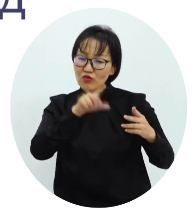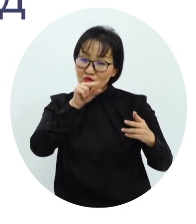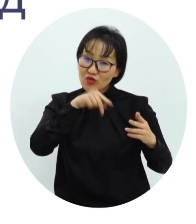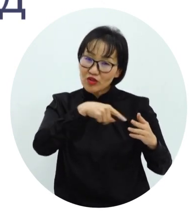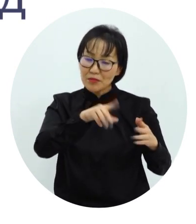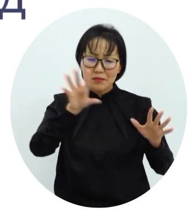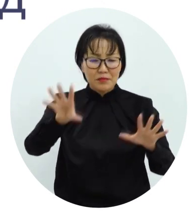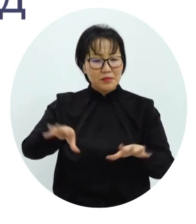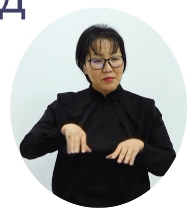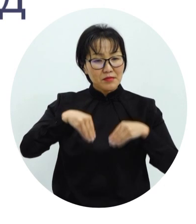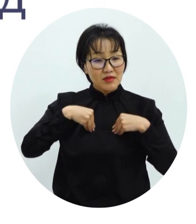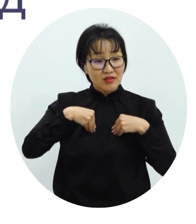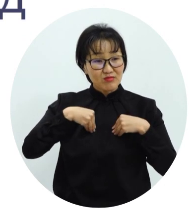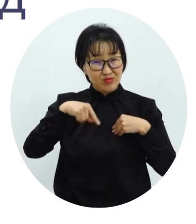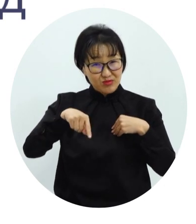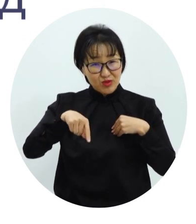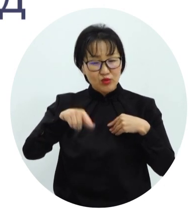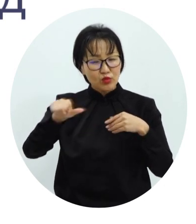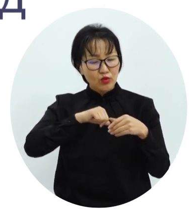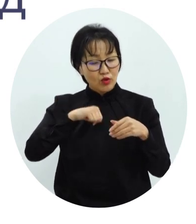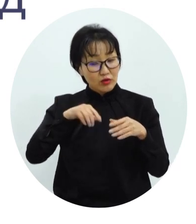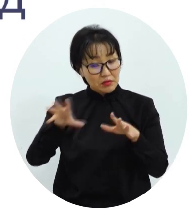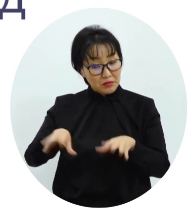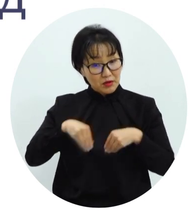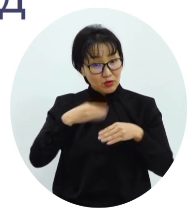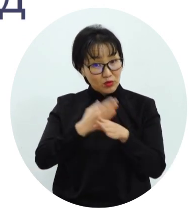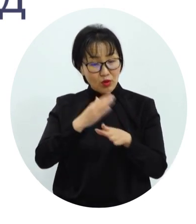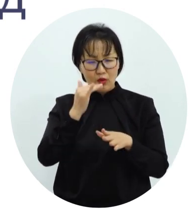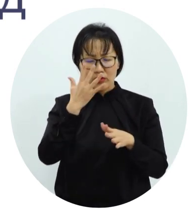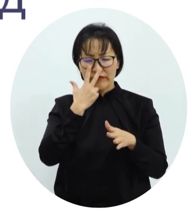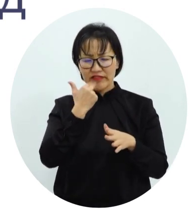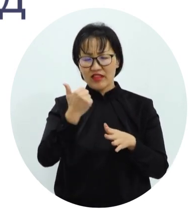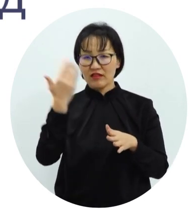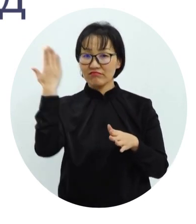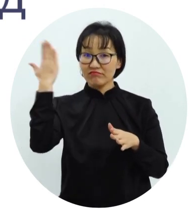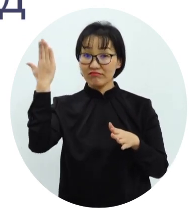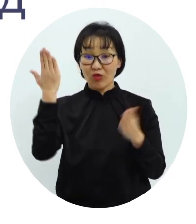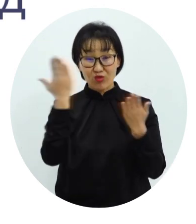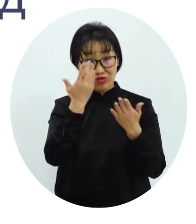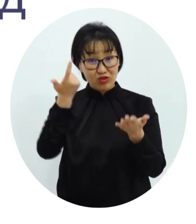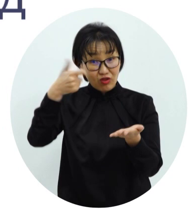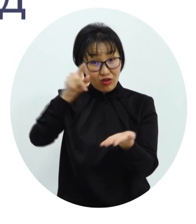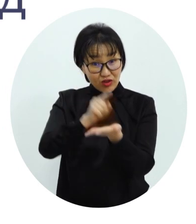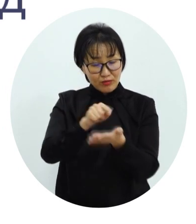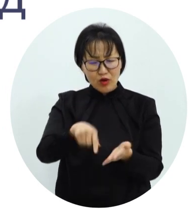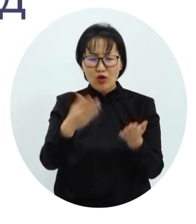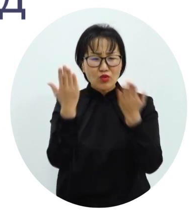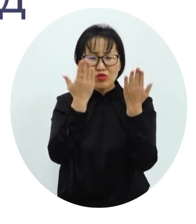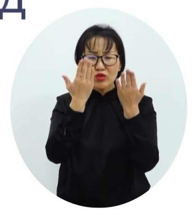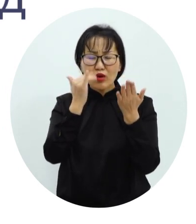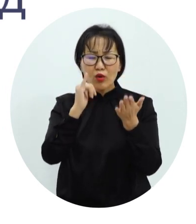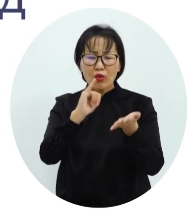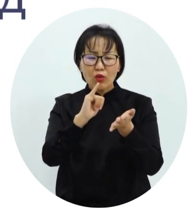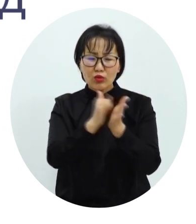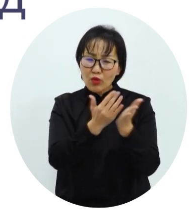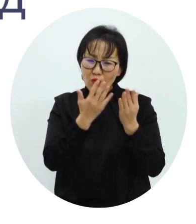Түүнийг мэдрэх нь уран тод уншихад маш чухал байдаг хүүхдүүдээ. Тийм учраас шүлгээ уншихтаа гол санаа нь юу вэ? Ямар